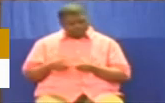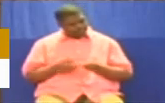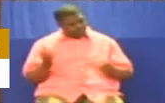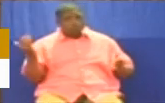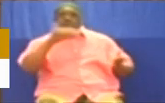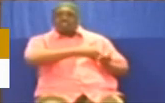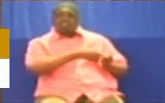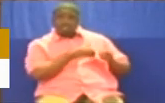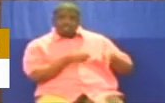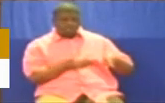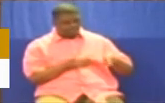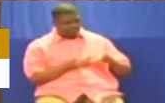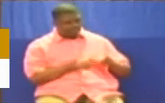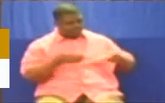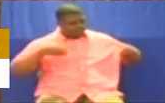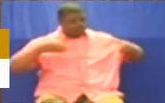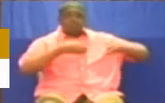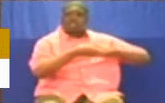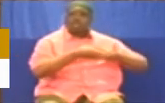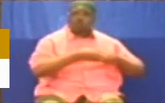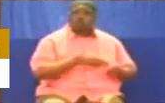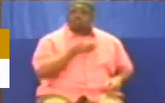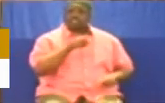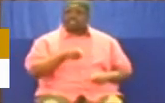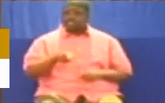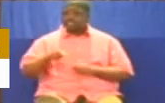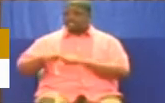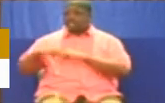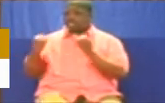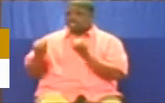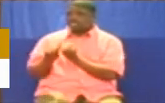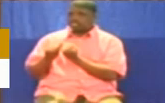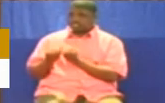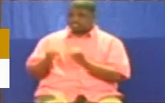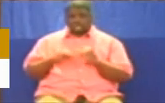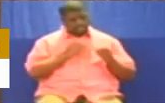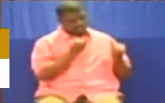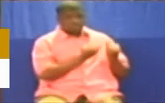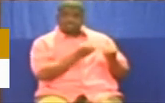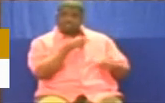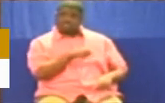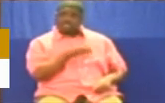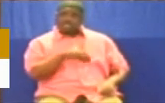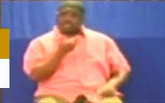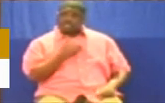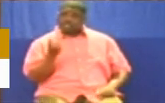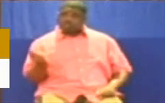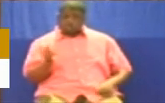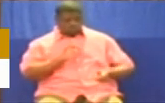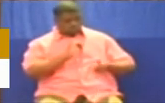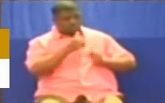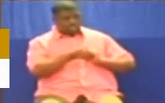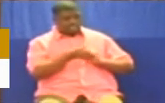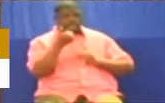unapofika vile vikao vya hizi organizations, basi anayestahili kuiwakilisha